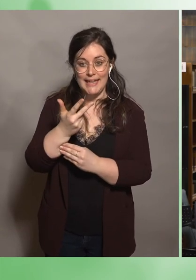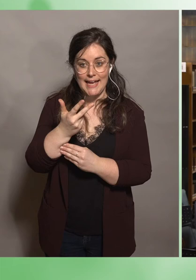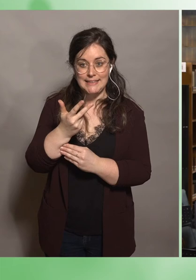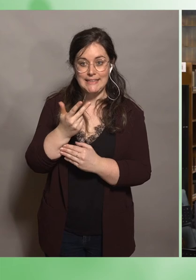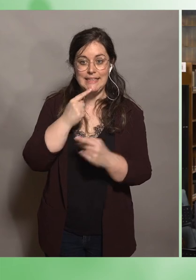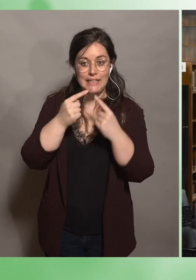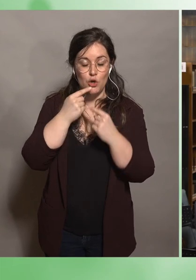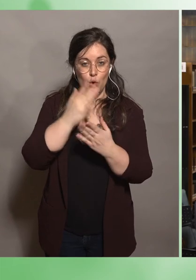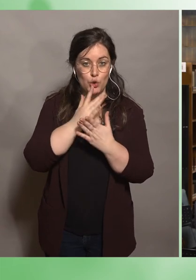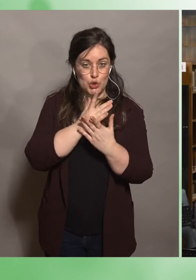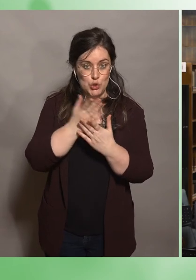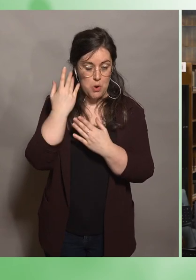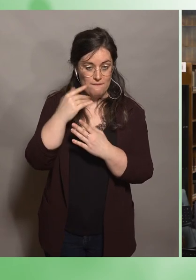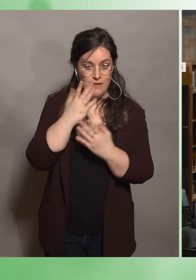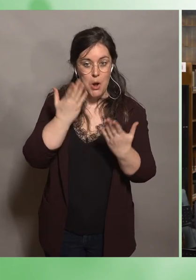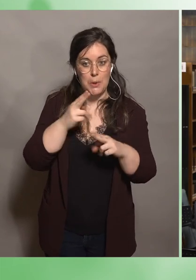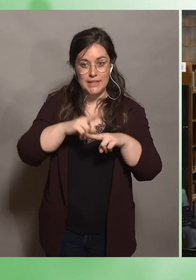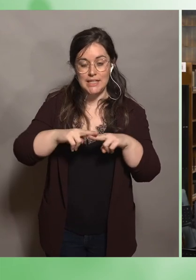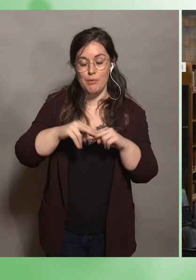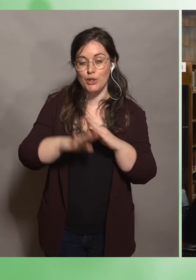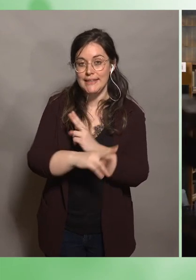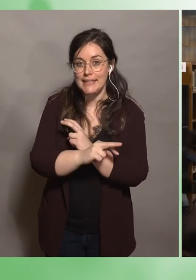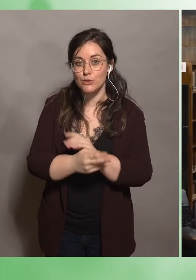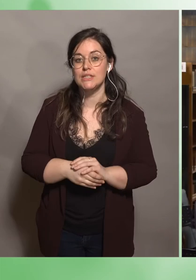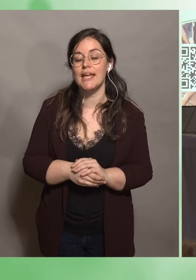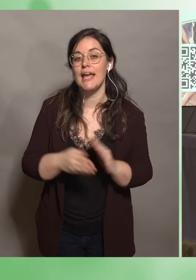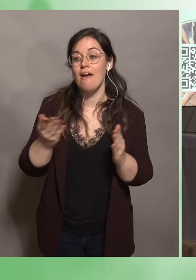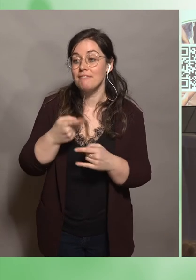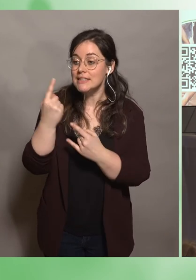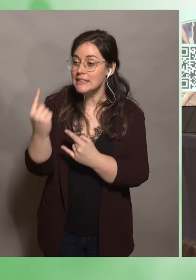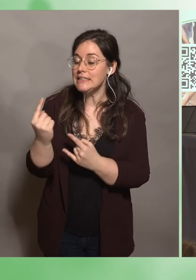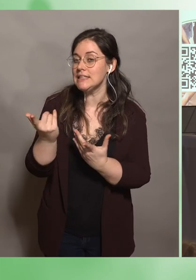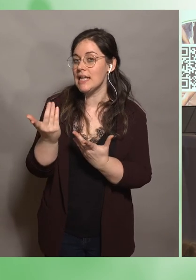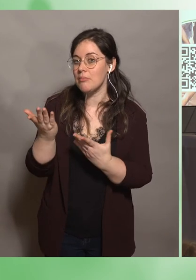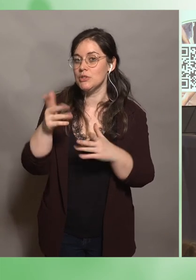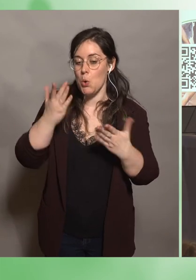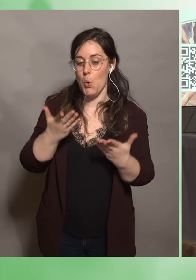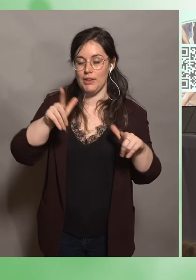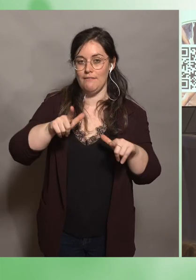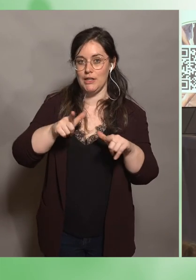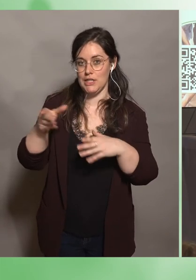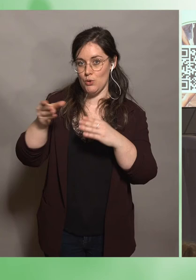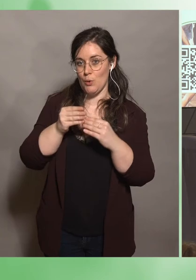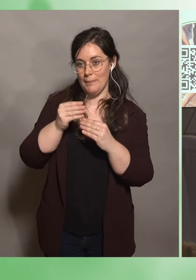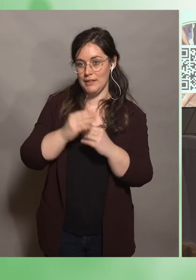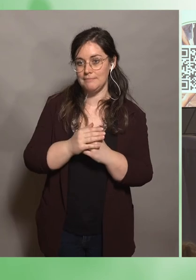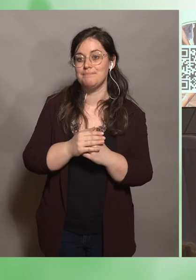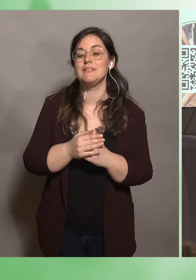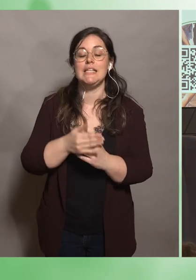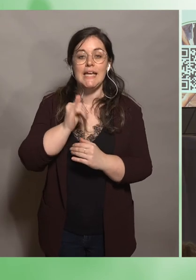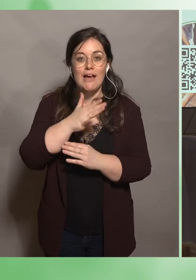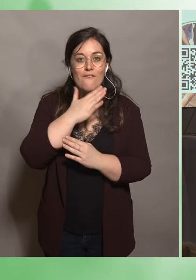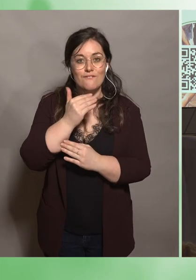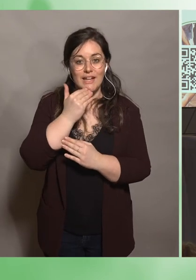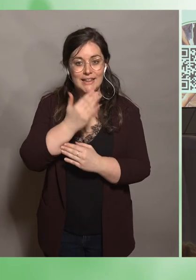bisher stattgefunden. Jetzt sind wir heute in St. Pölten in Niederösterreich. Was nehmen denn Sie aus dieser Veranstaltung heute mit? Ja, vielen Dank